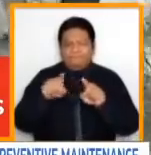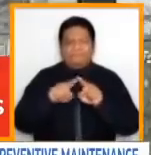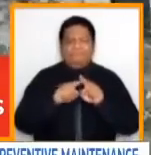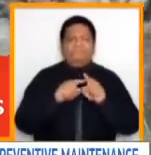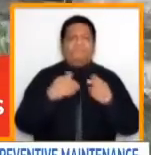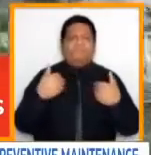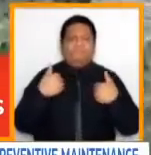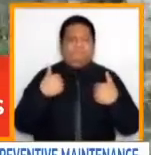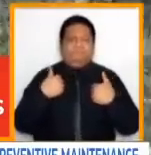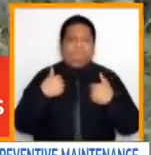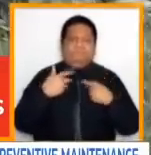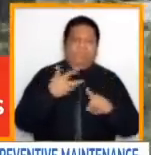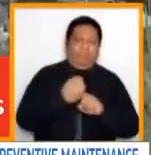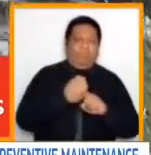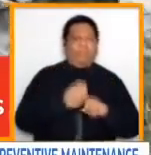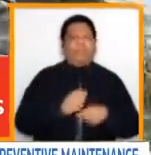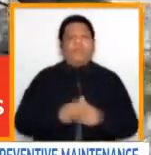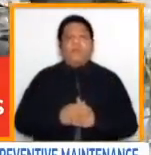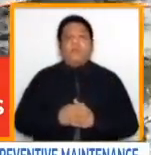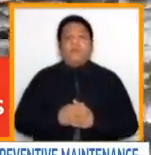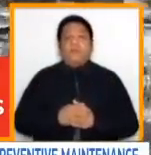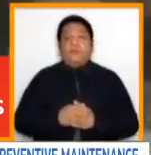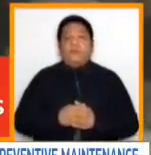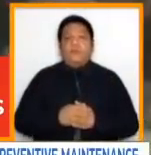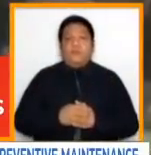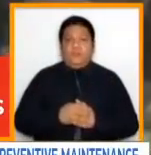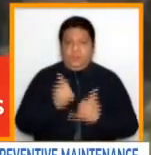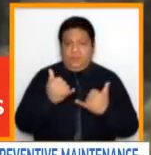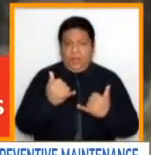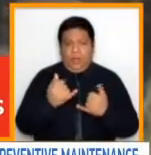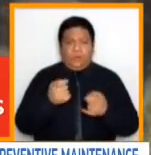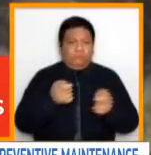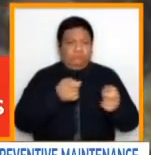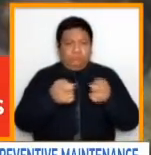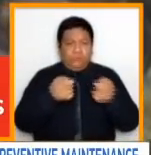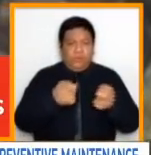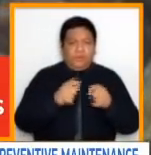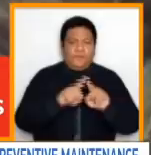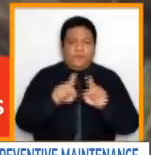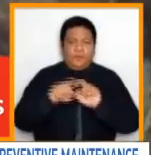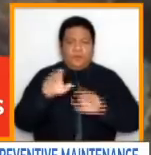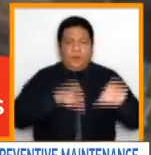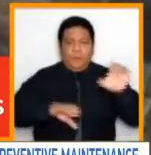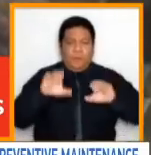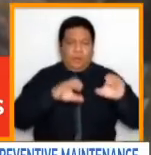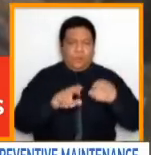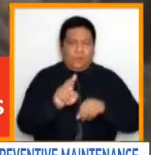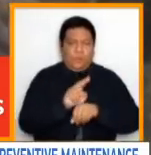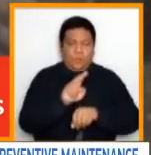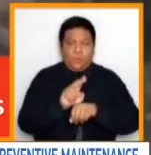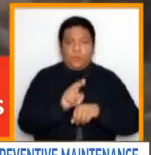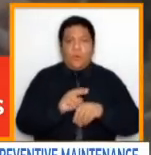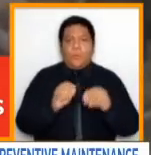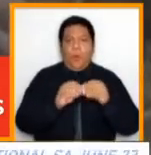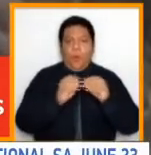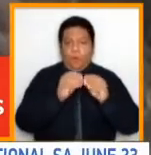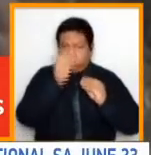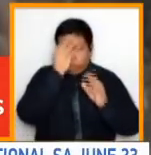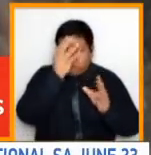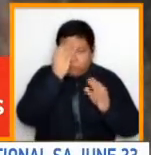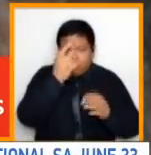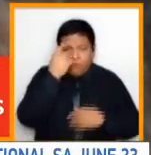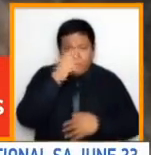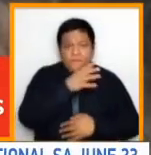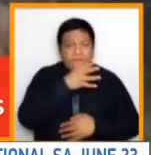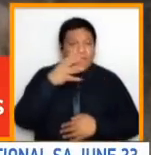of Agriculture, kinokontrol na nila ang mga peste sa pamamagitan ng mga kemikal. Pinaiting din ang information drive sa mga magsasaka kung paano makakaiwas